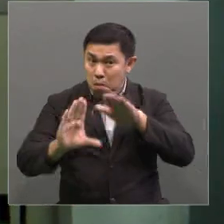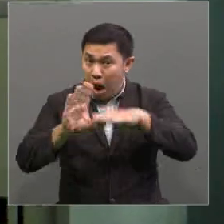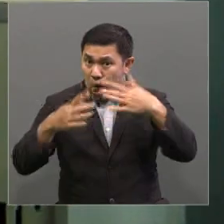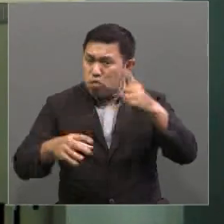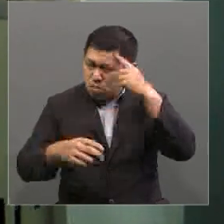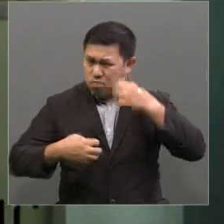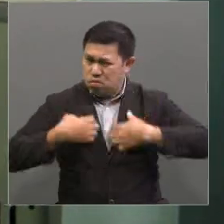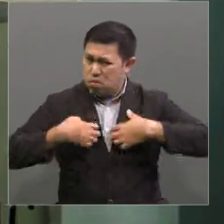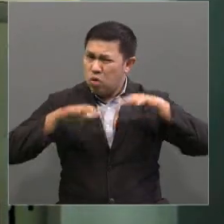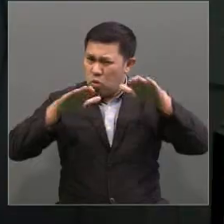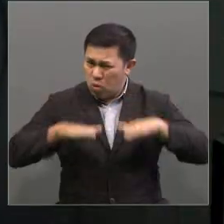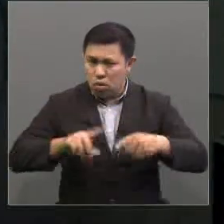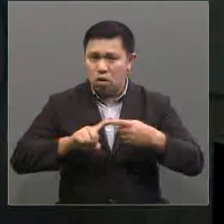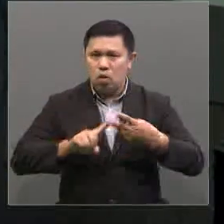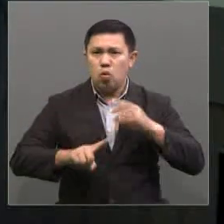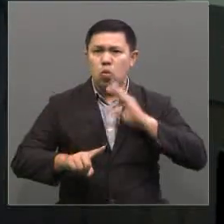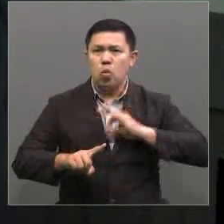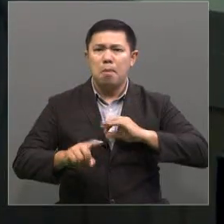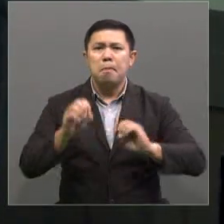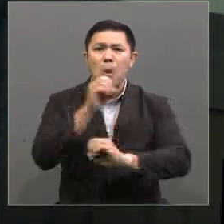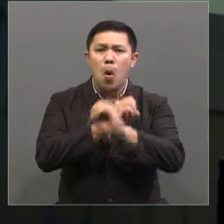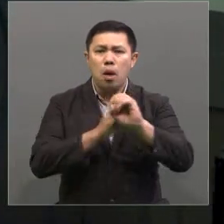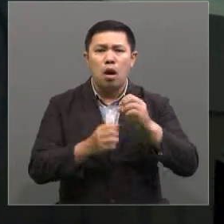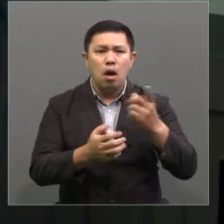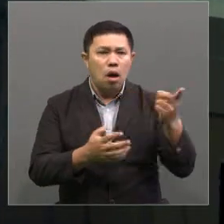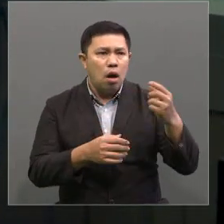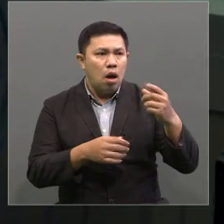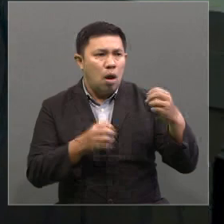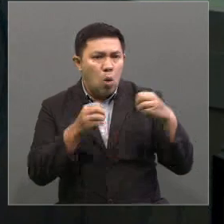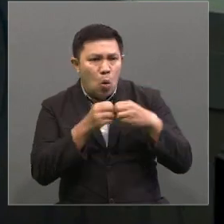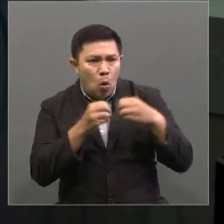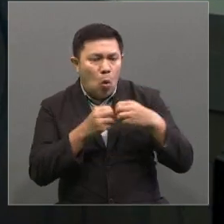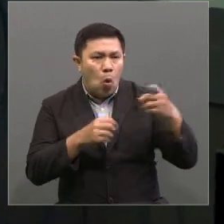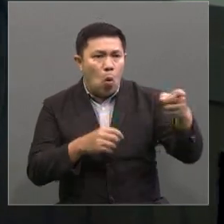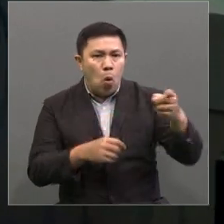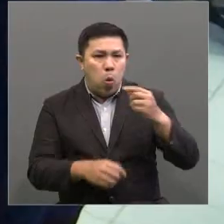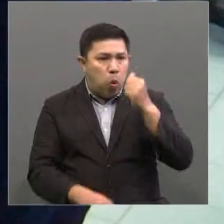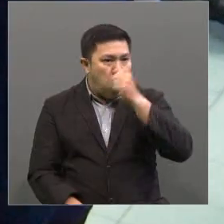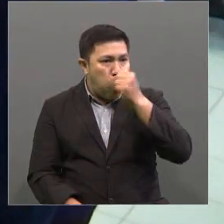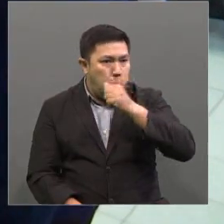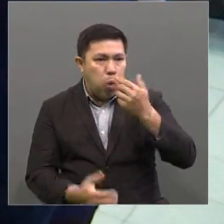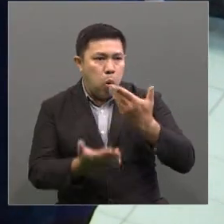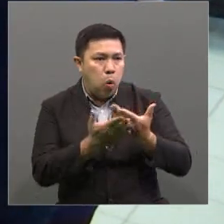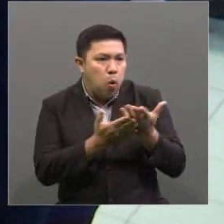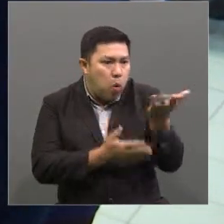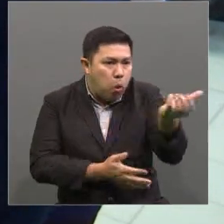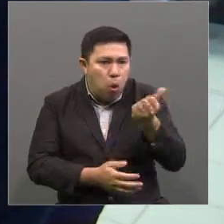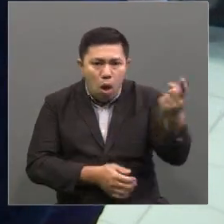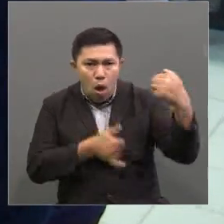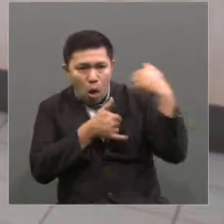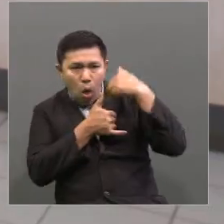และที่สำคัญเขาเองก็รู้สึกปลอดภัยจากการโดนทวงโดนติดตามหนี้มหาโหดจากเจ้าหนี้ด้วยครับ